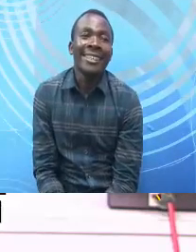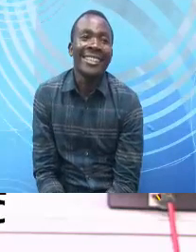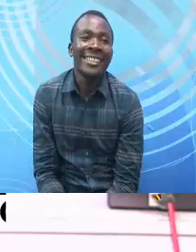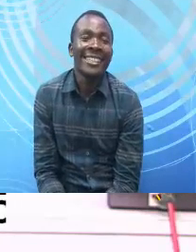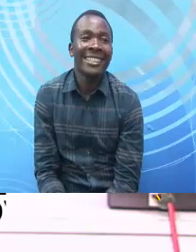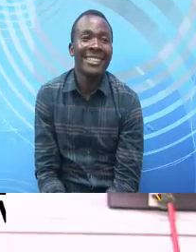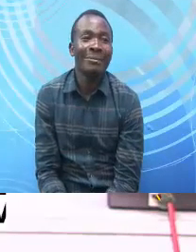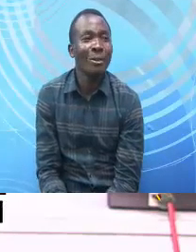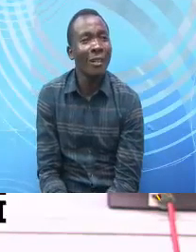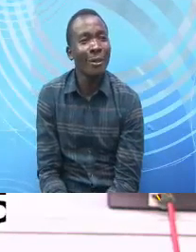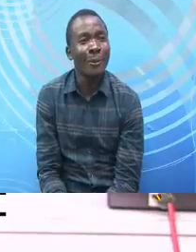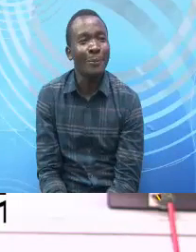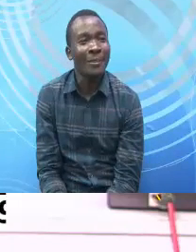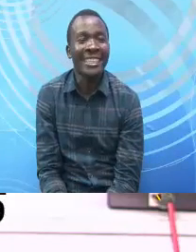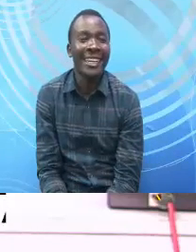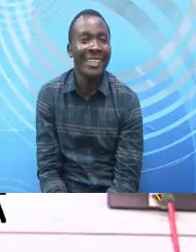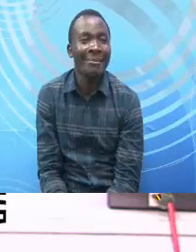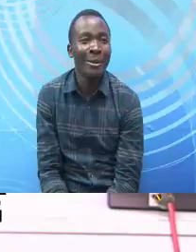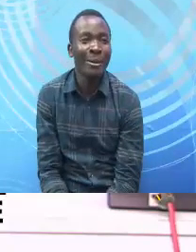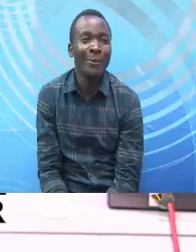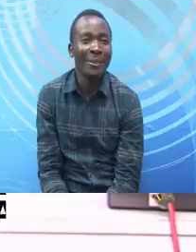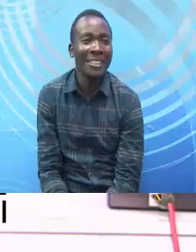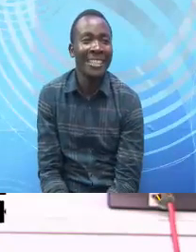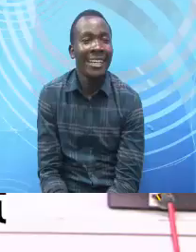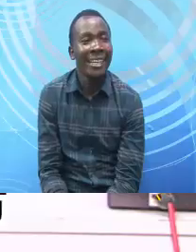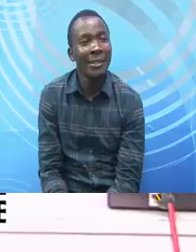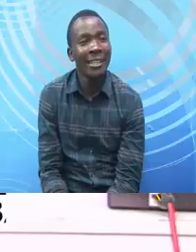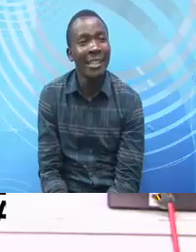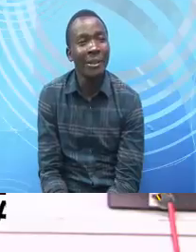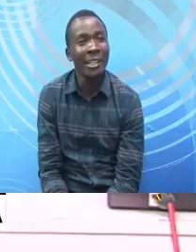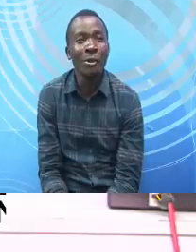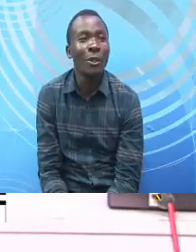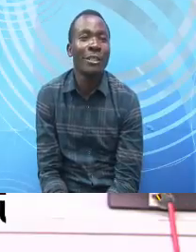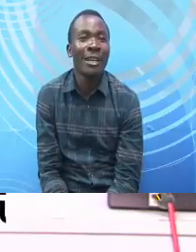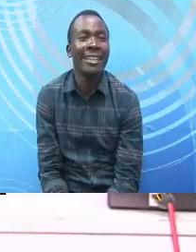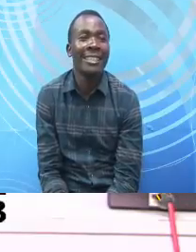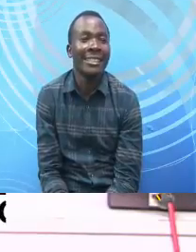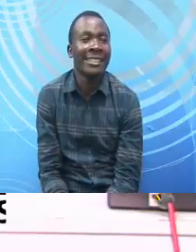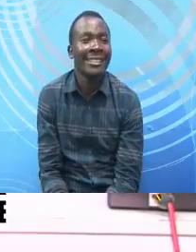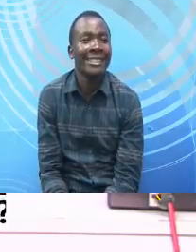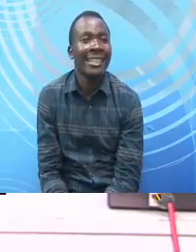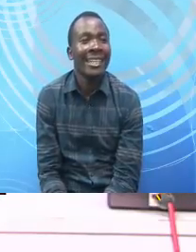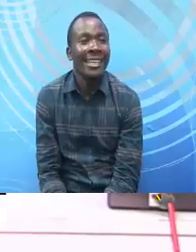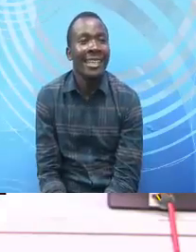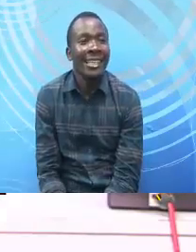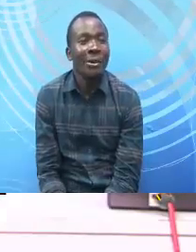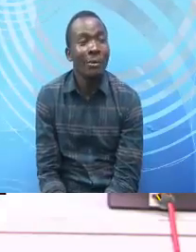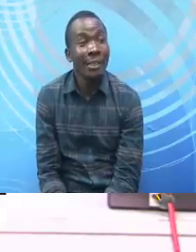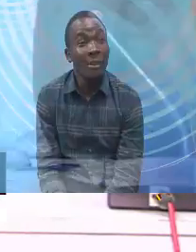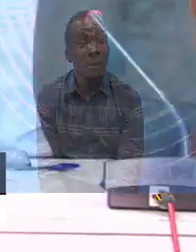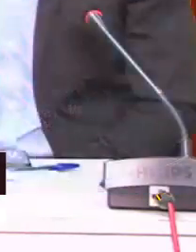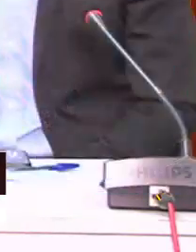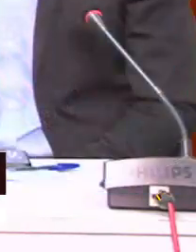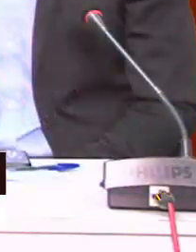okay murumva ko itangaza amakuru nayo iri ni nk'umuyobozi wa kane